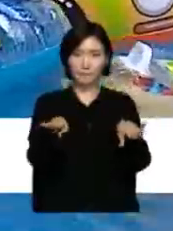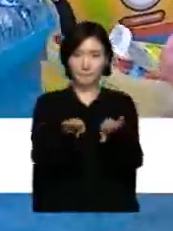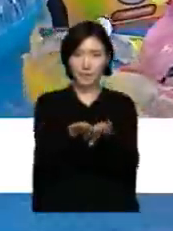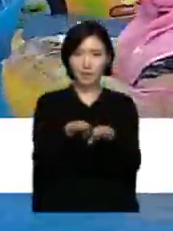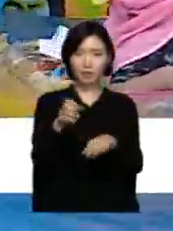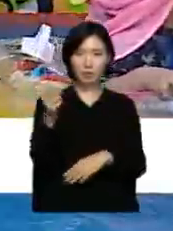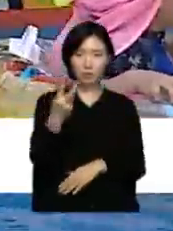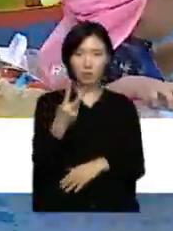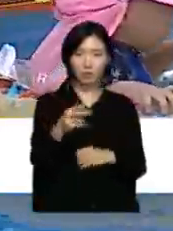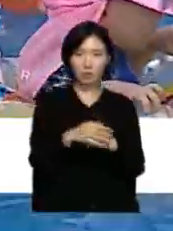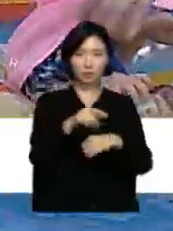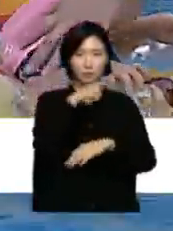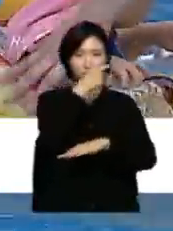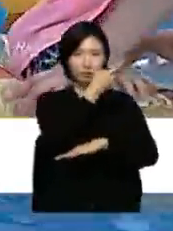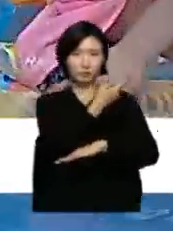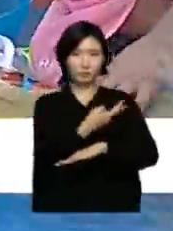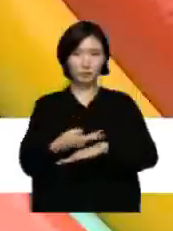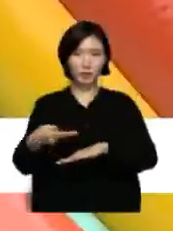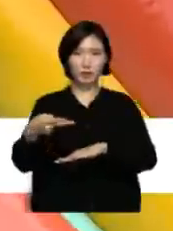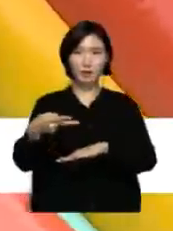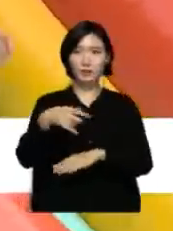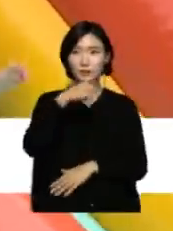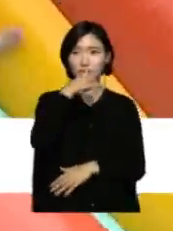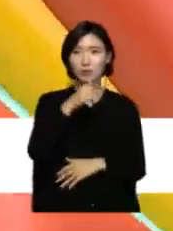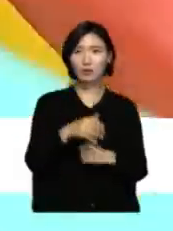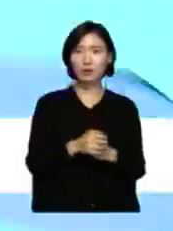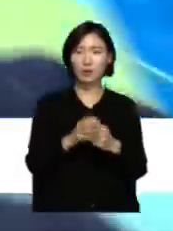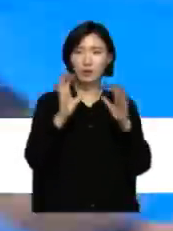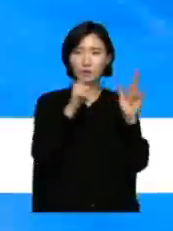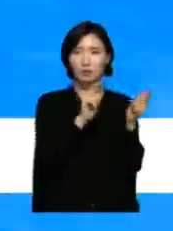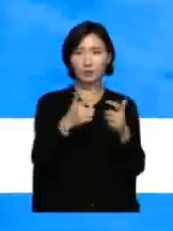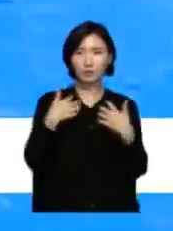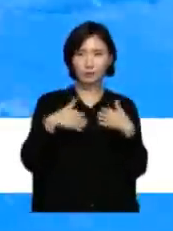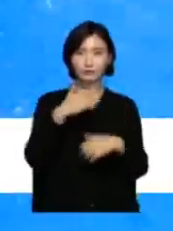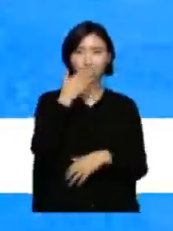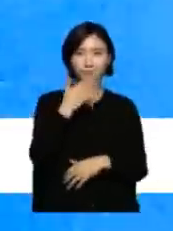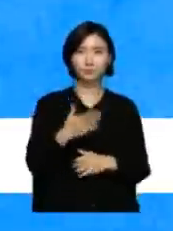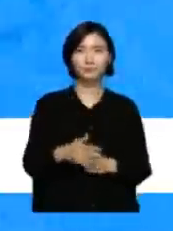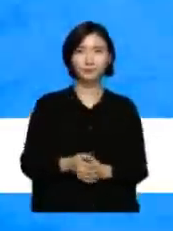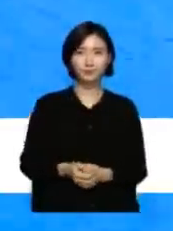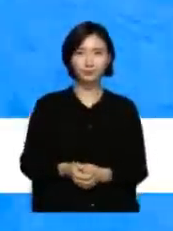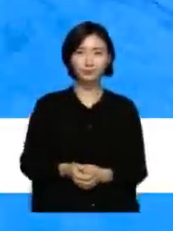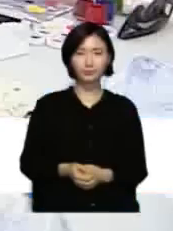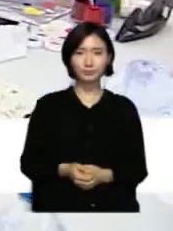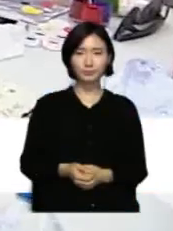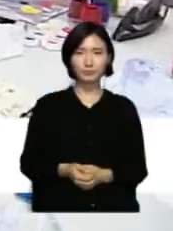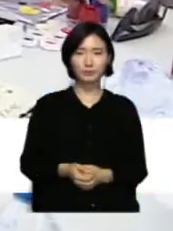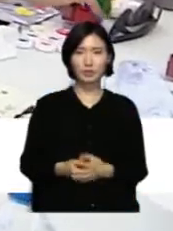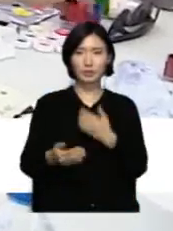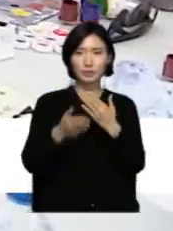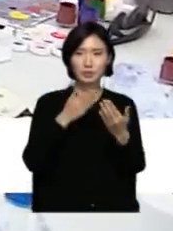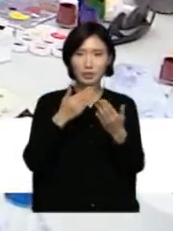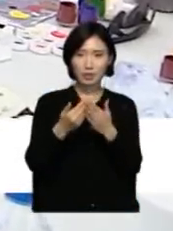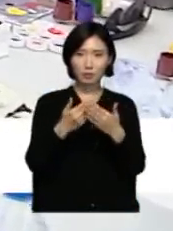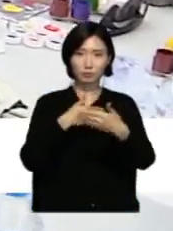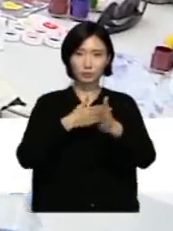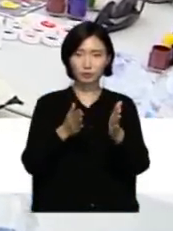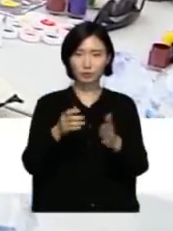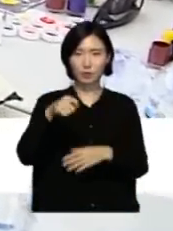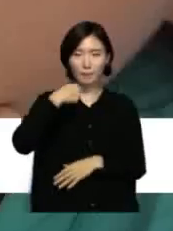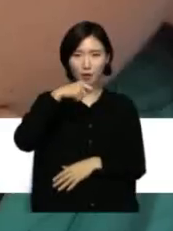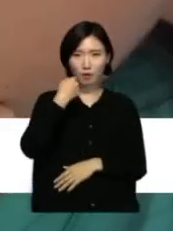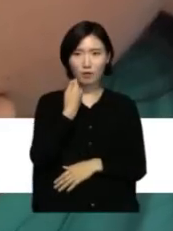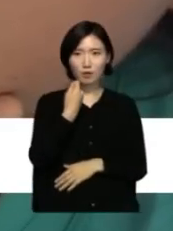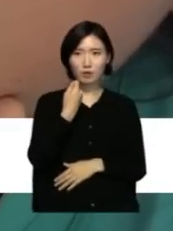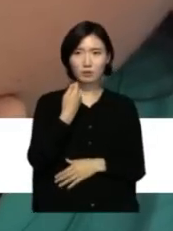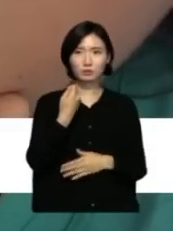저쪽에 보시면 또 슬라이드가 설치가 되어 있습니다. 그래서 아이들이 여러 가지로 즐길 수 있고요. 네. 그다음에 저쪽에 가시면 체험 부스라든지 먹거리들